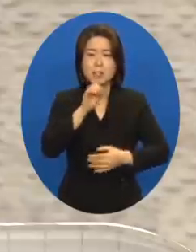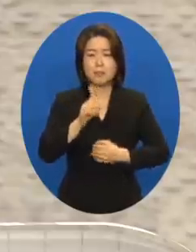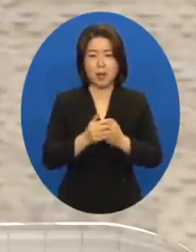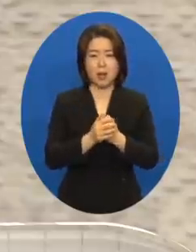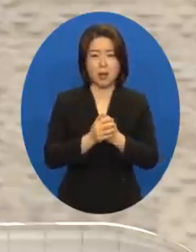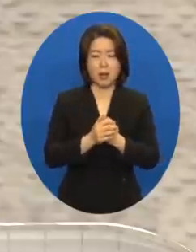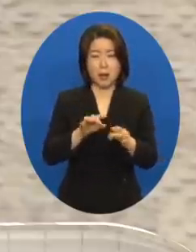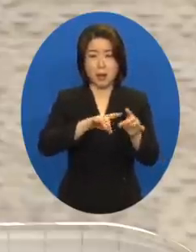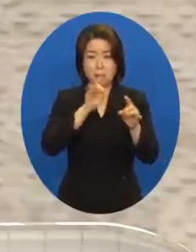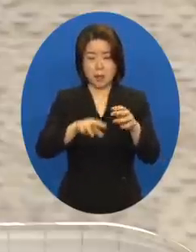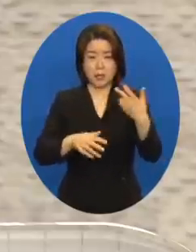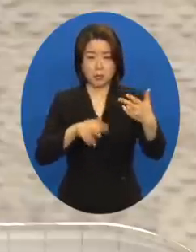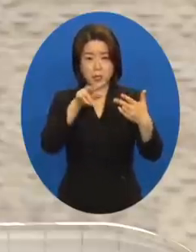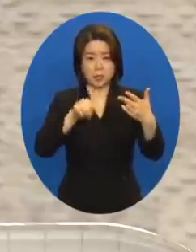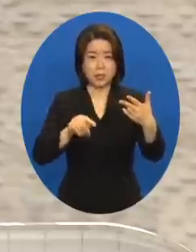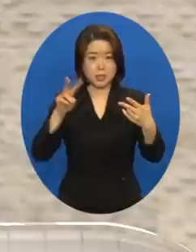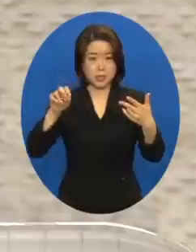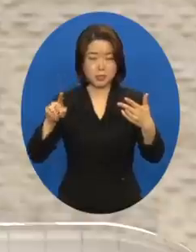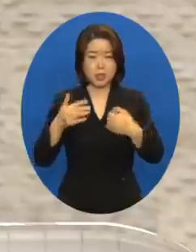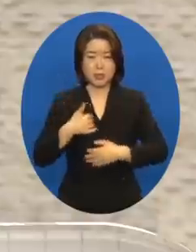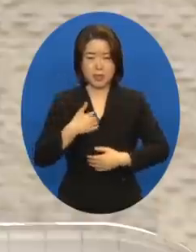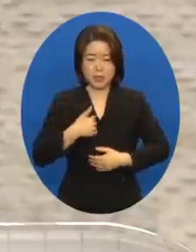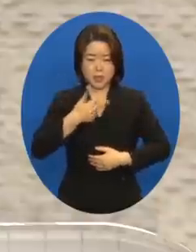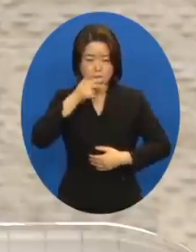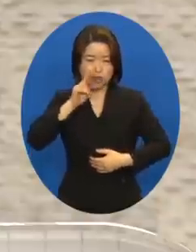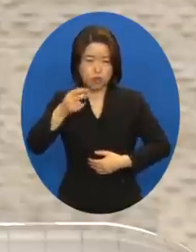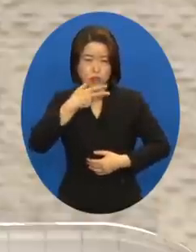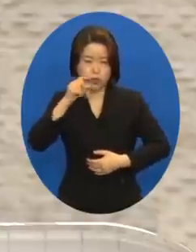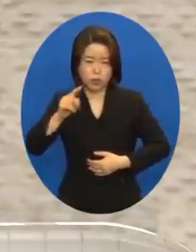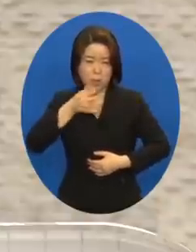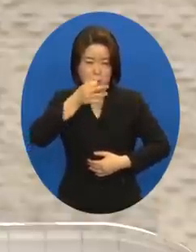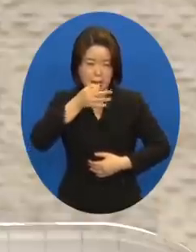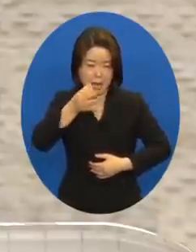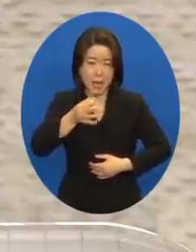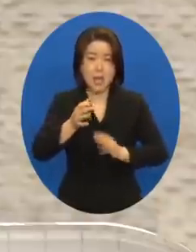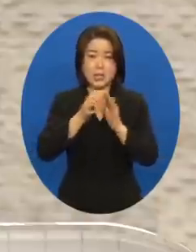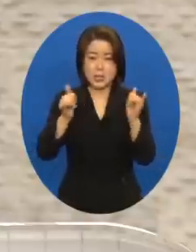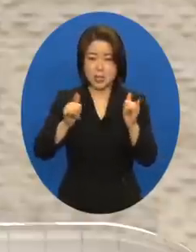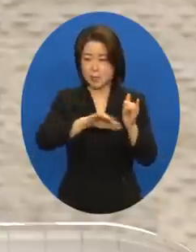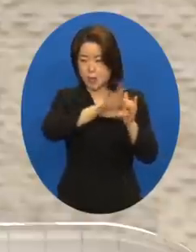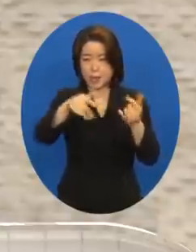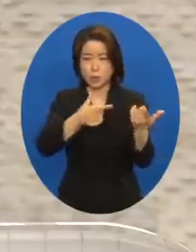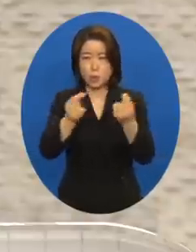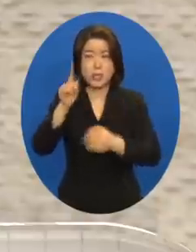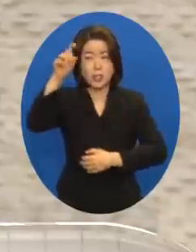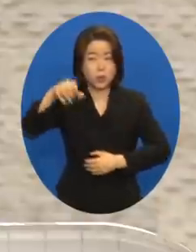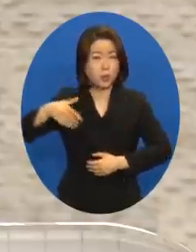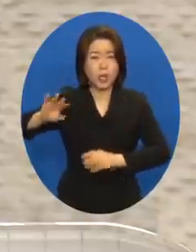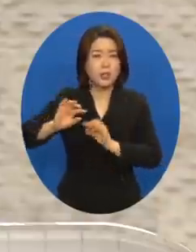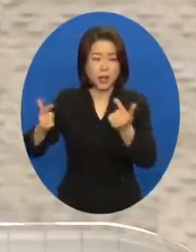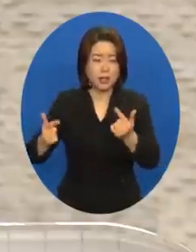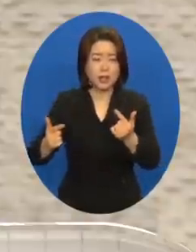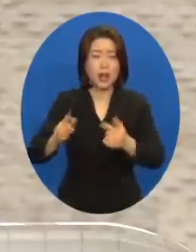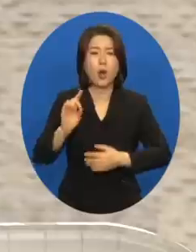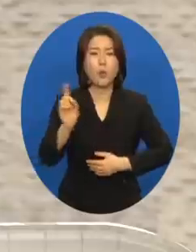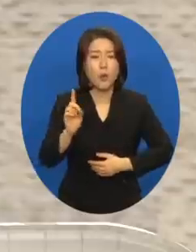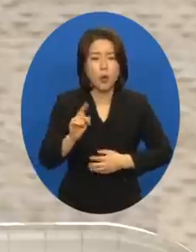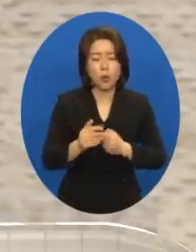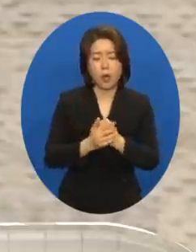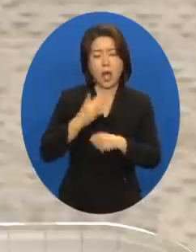하는 자마다 다 천국에 들어갈 것이 아니오 다만 하늘에 계신 내 아버지의 뜻대로 행하는 자라야